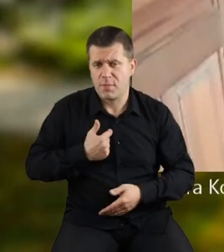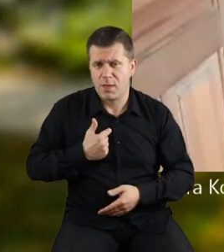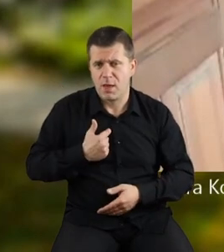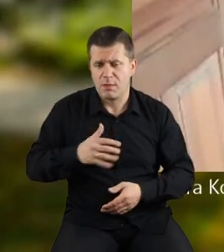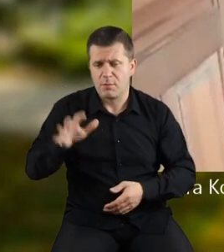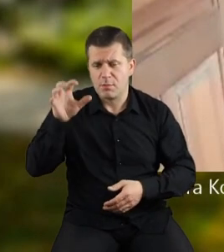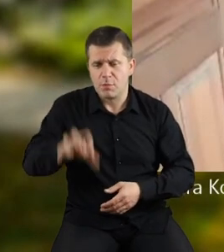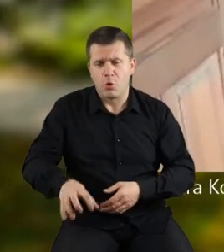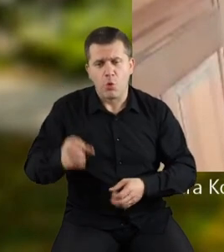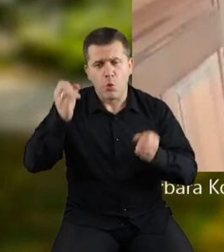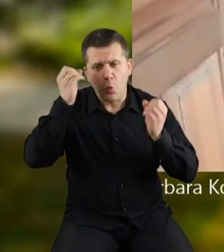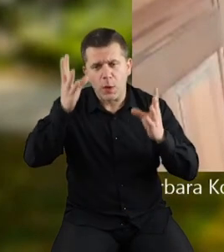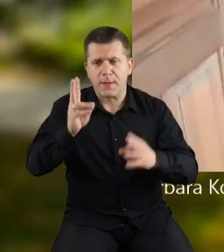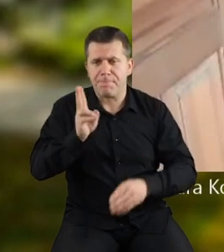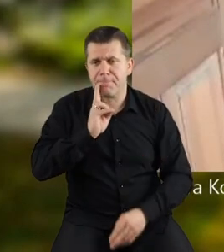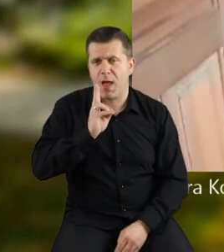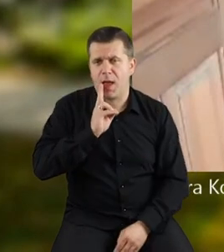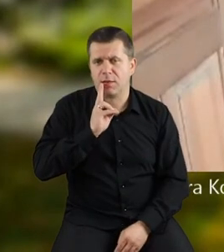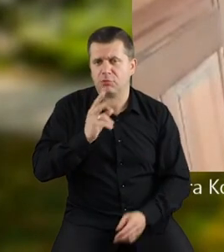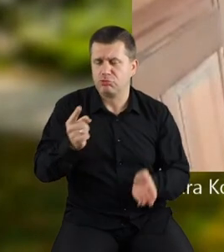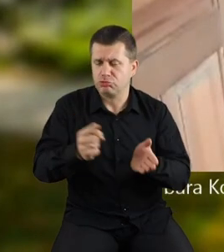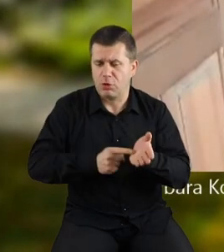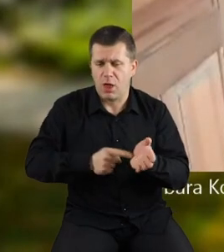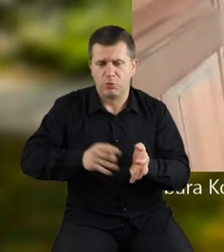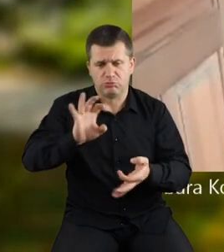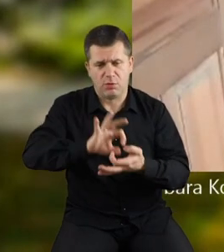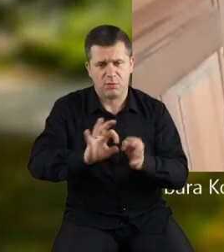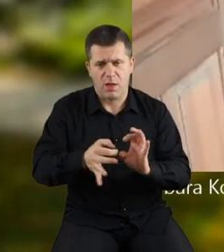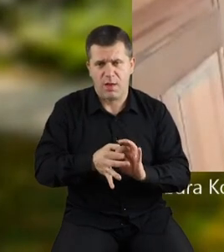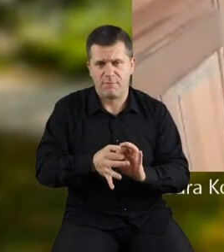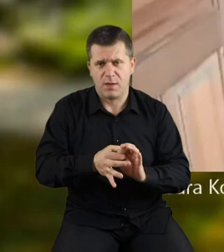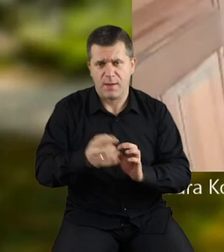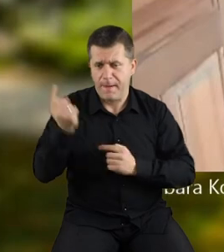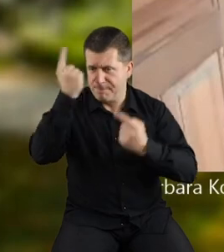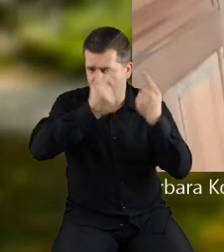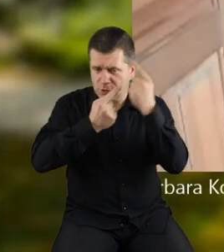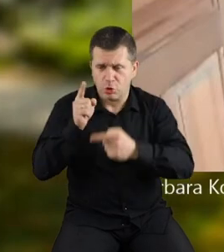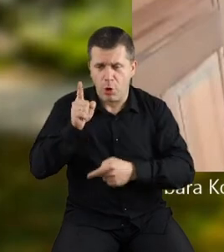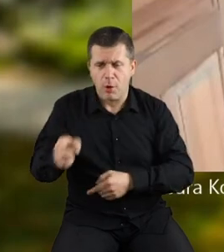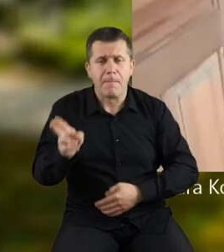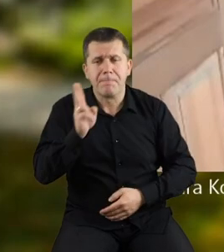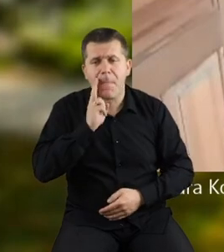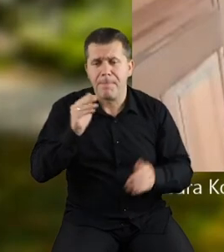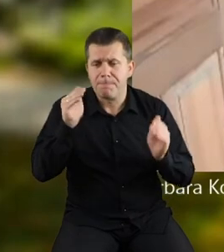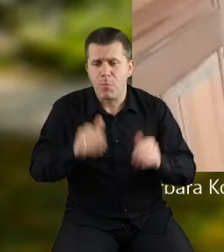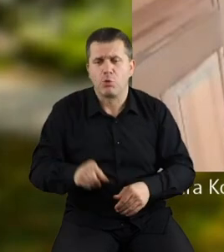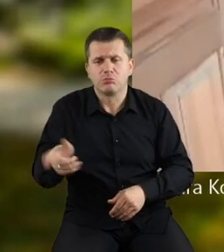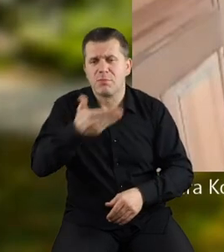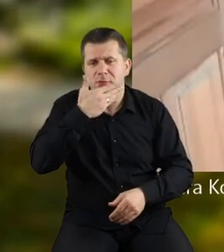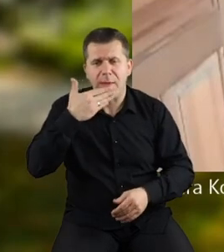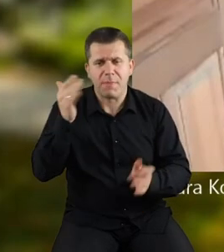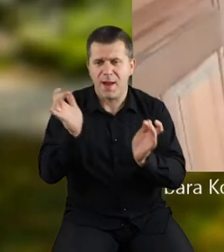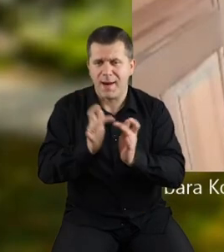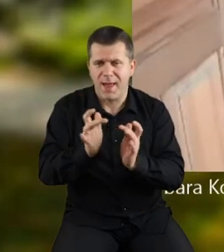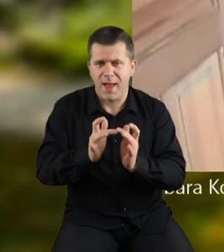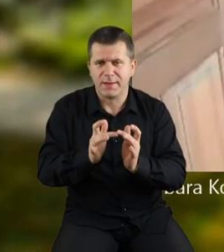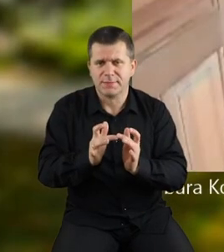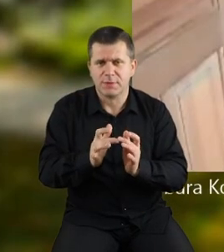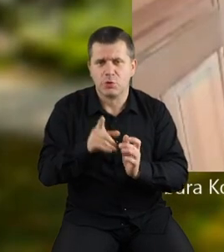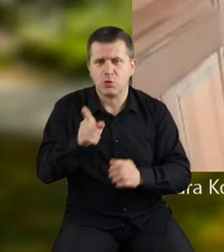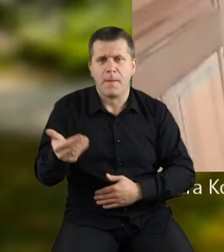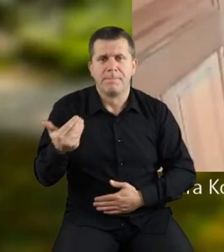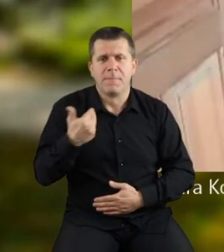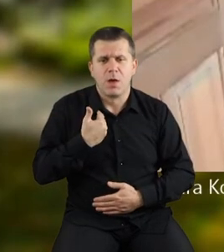wychowano mnie na przykład w kulcie matki i często nawet myślenie o tym, że mama może nie mieć